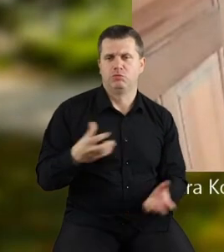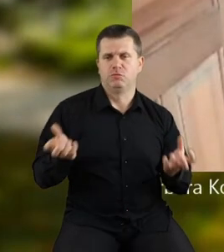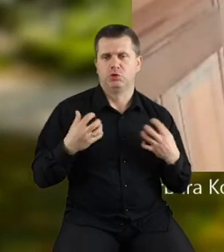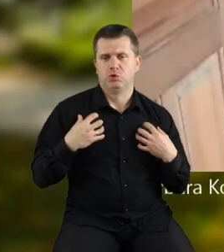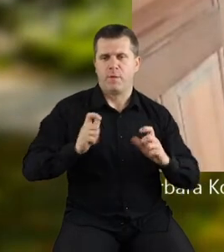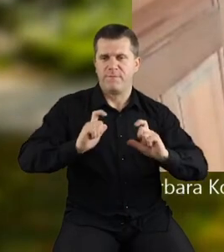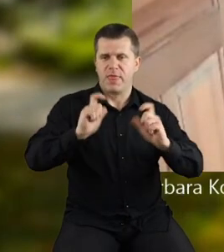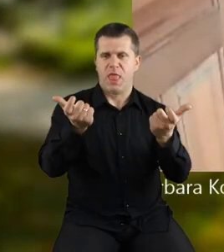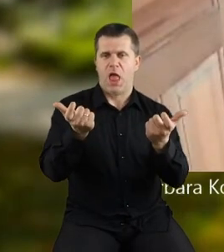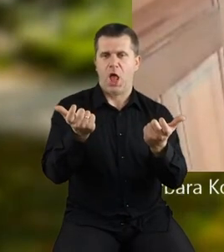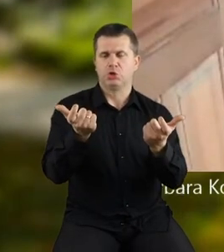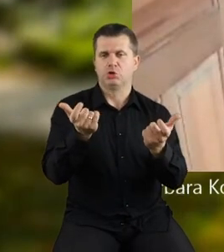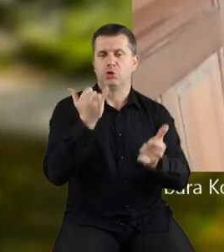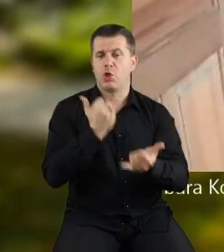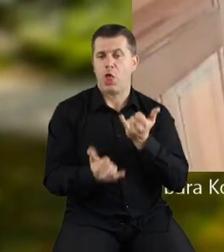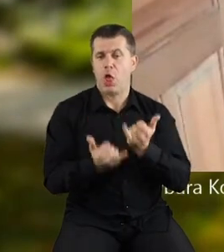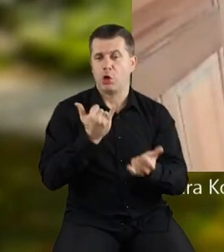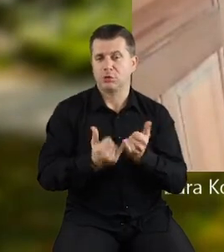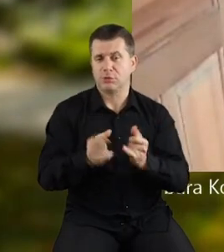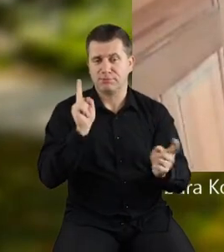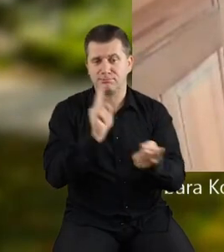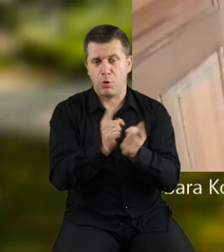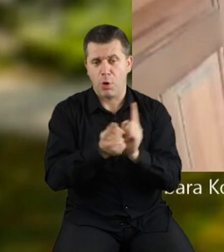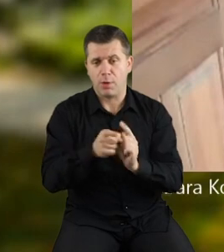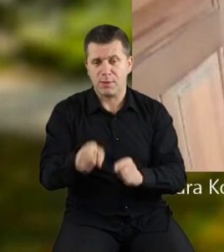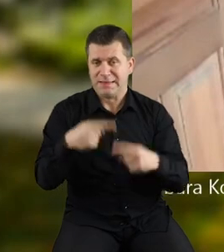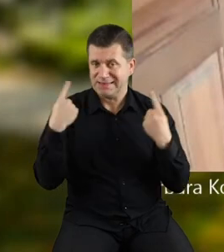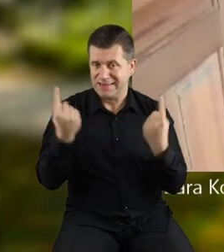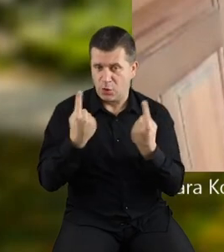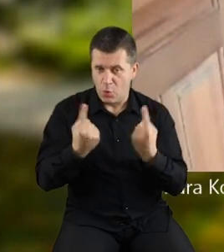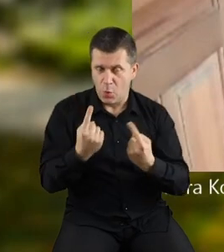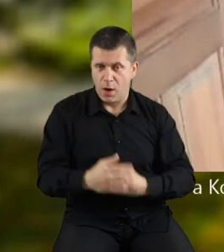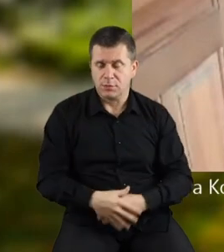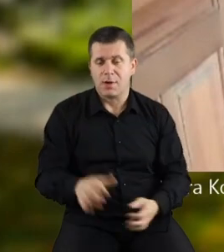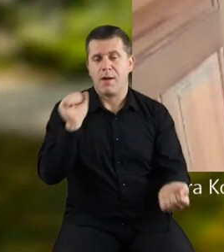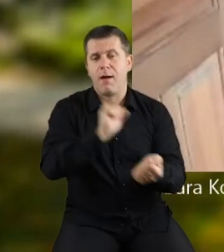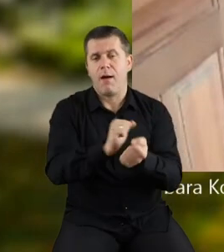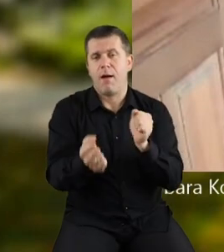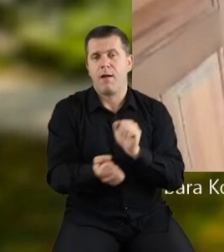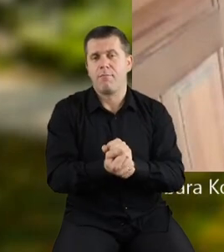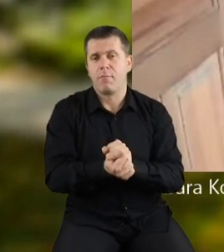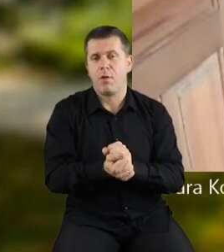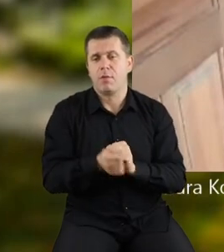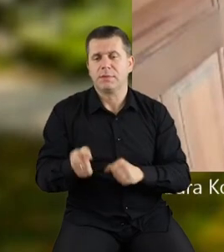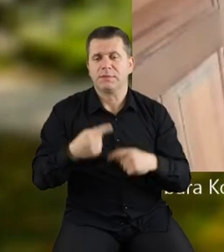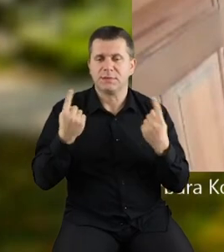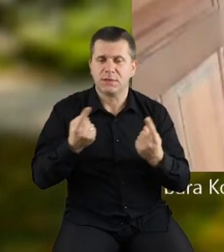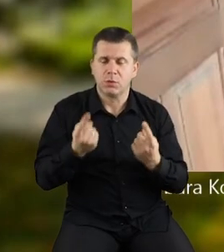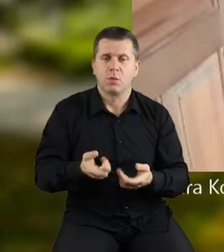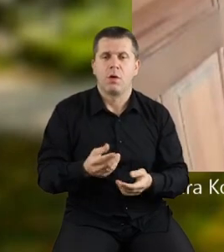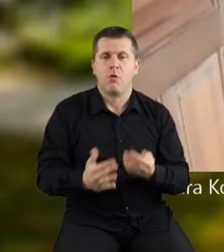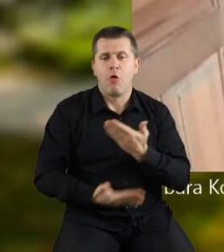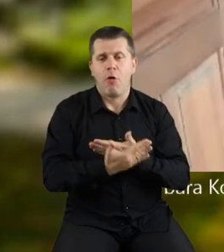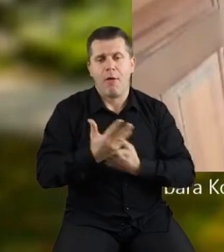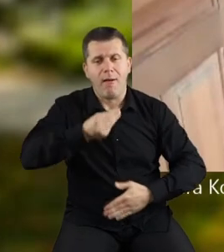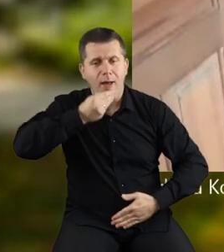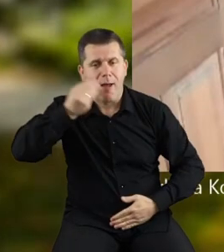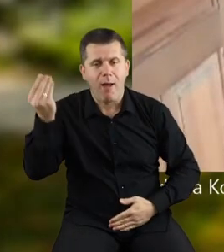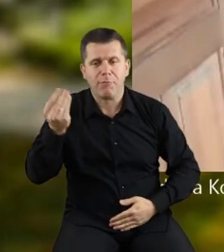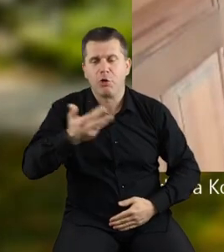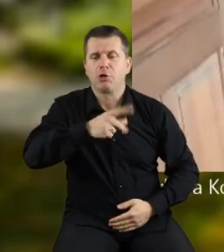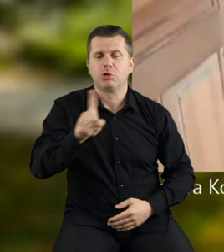się w życiu wydarzyć, jeżeli spotka nas taka sytuacja, albo właśnie taka sytuacja okaże